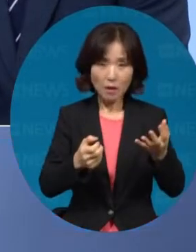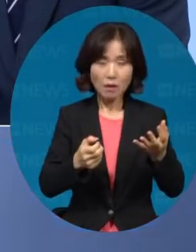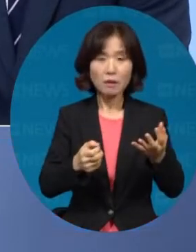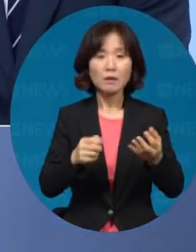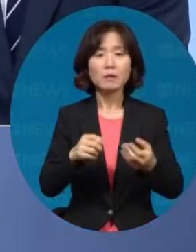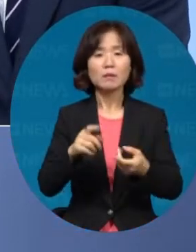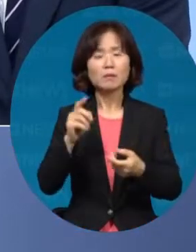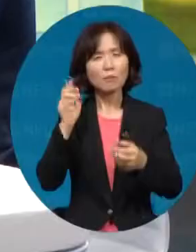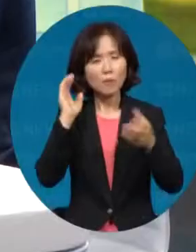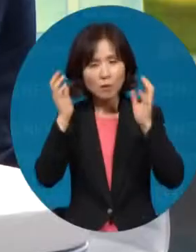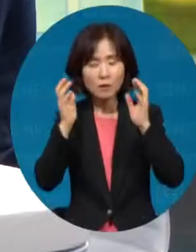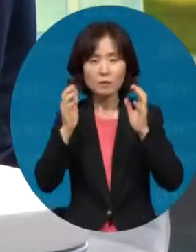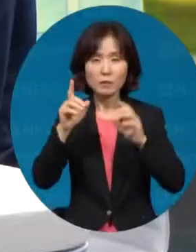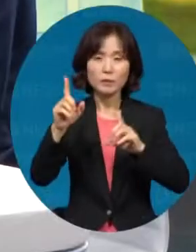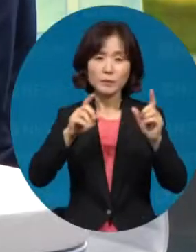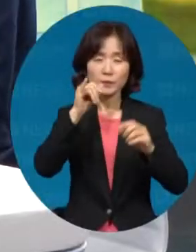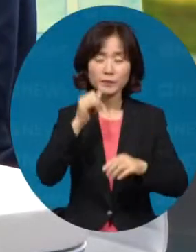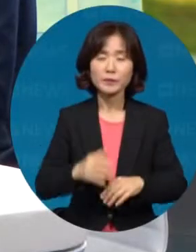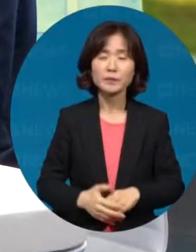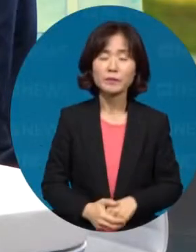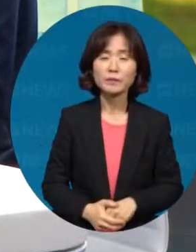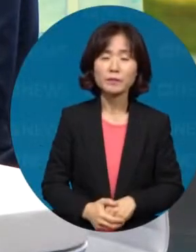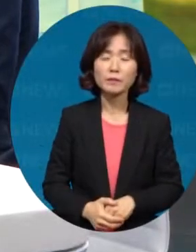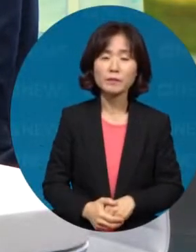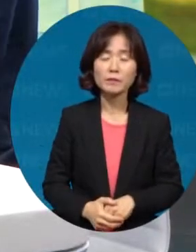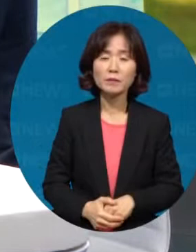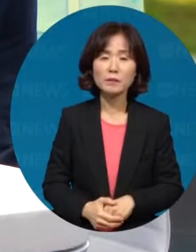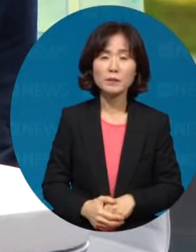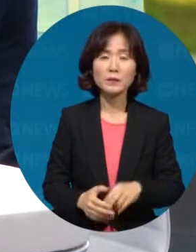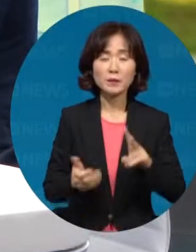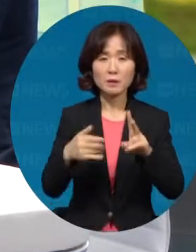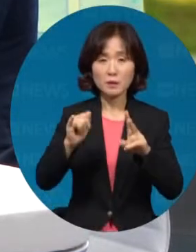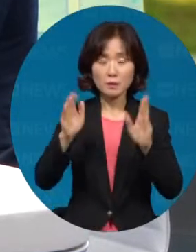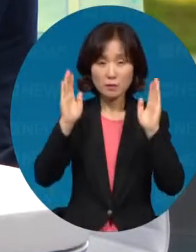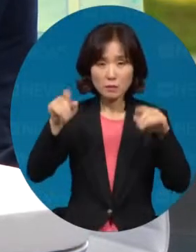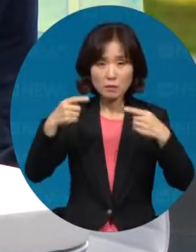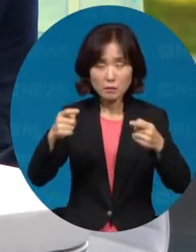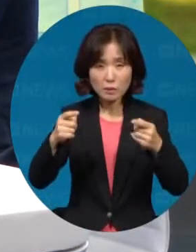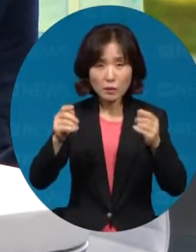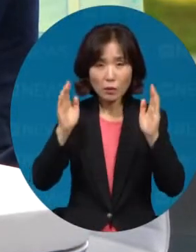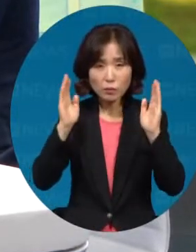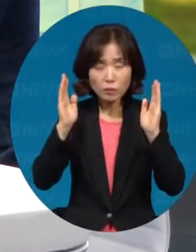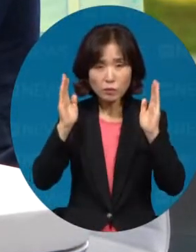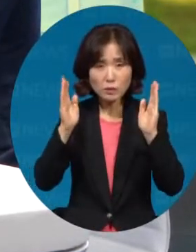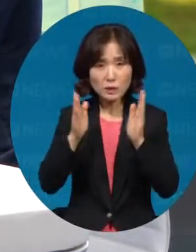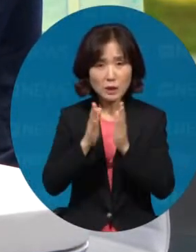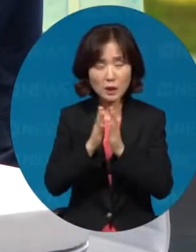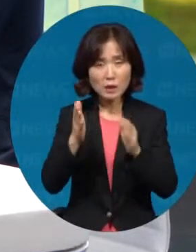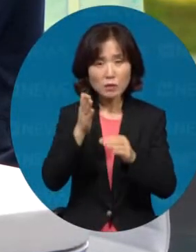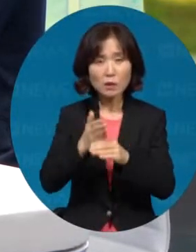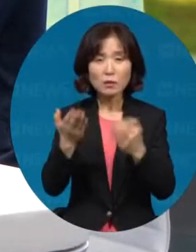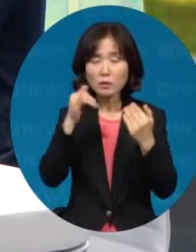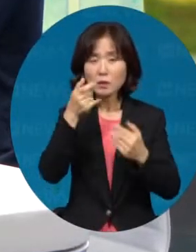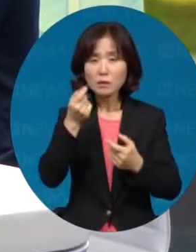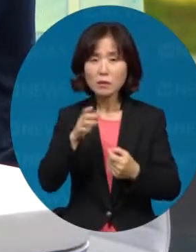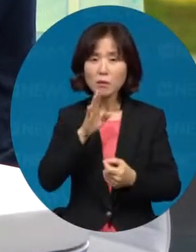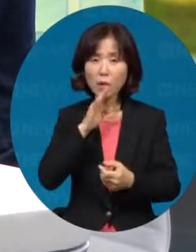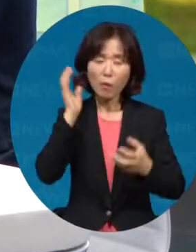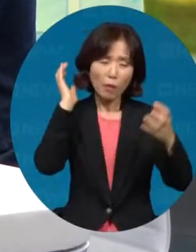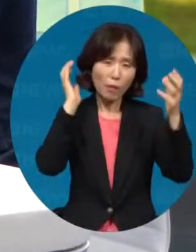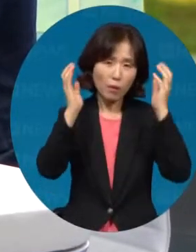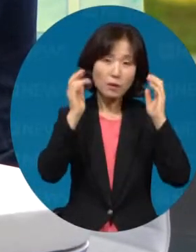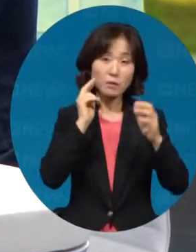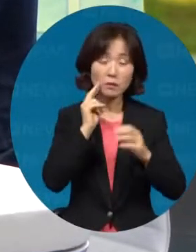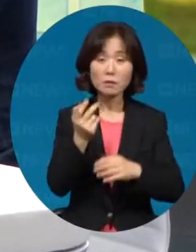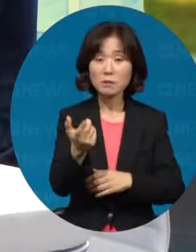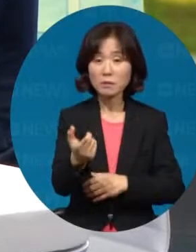연출되고 있습니다 탓에 지금 이 학교 정면 등교를 싱 중학교 됐을텐데 말그대로 정말 k 우스 혼란스런 상황이 거